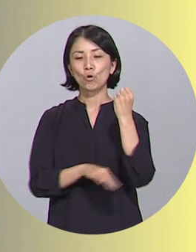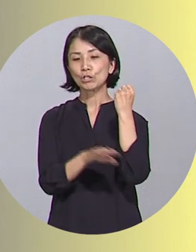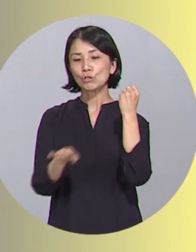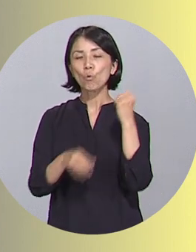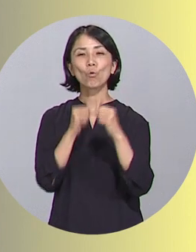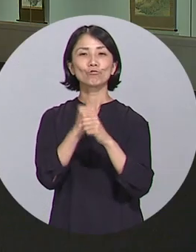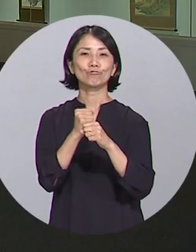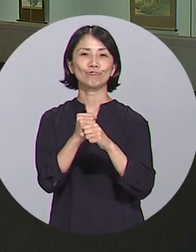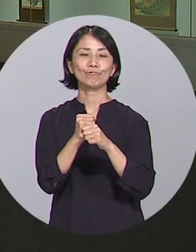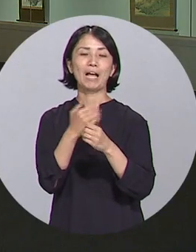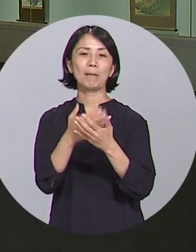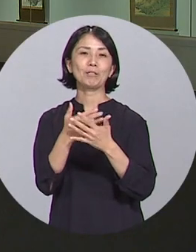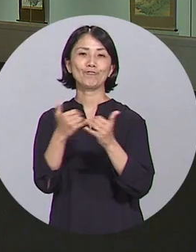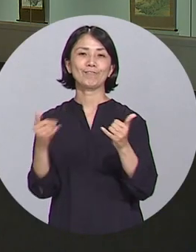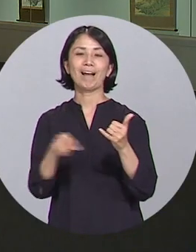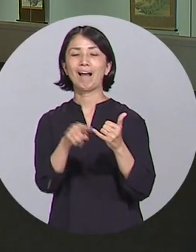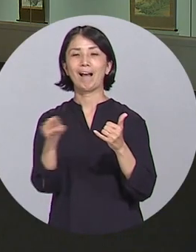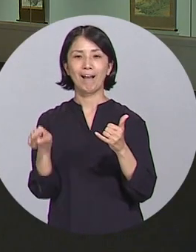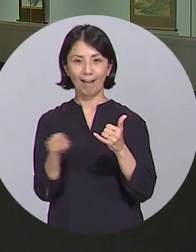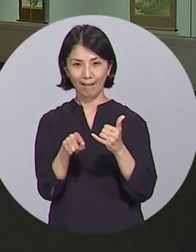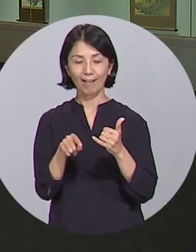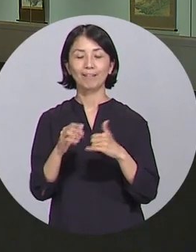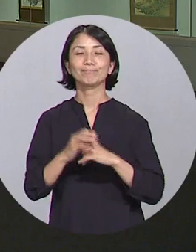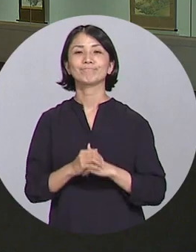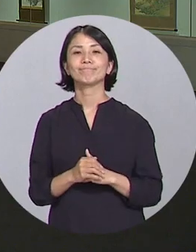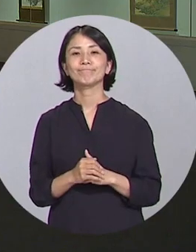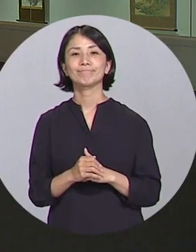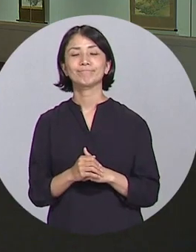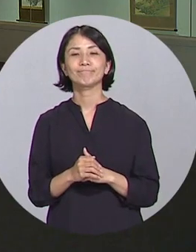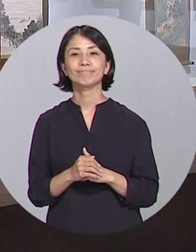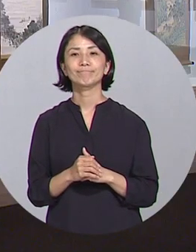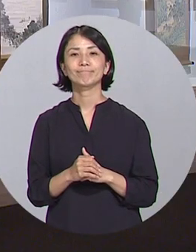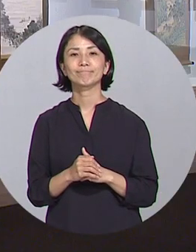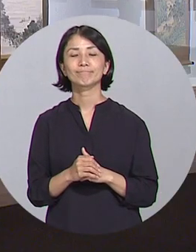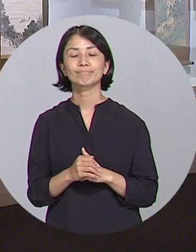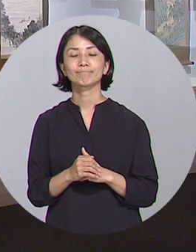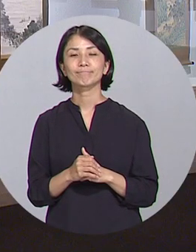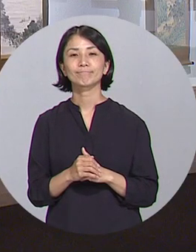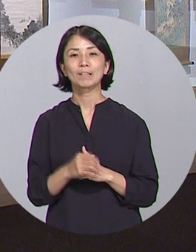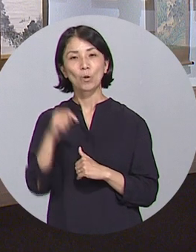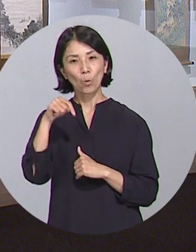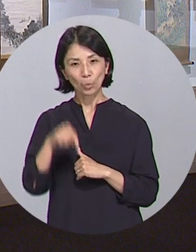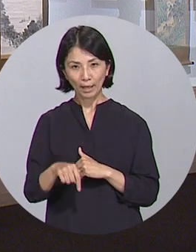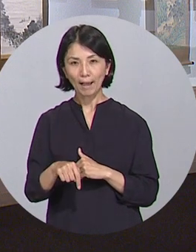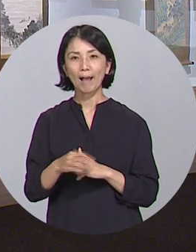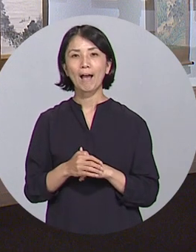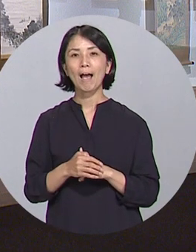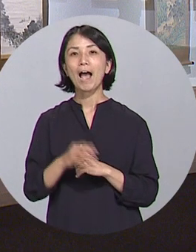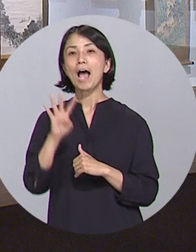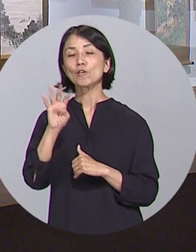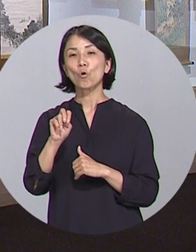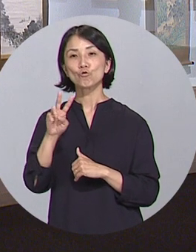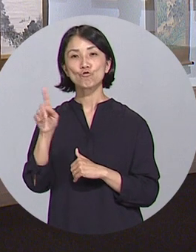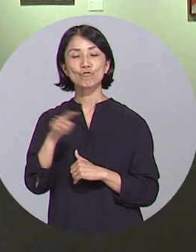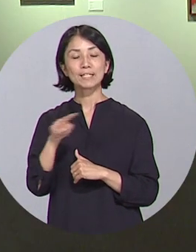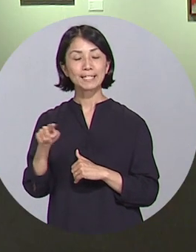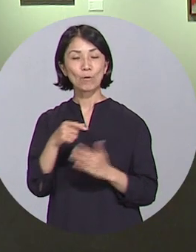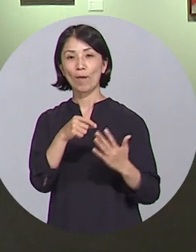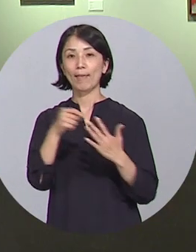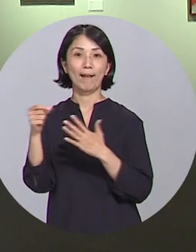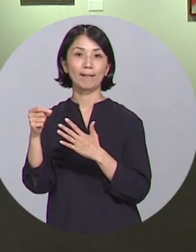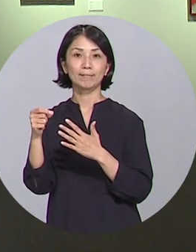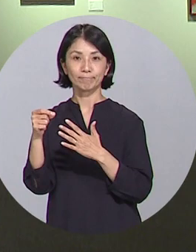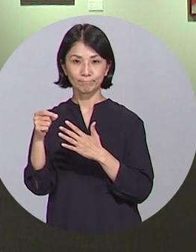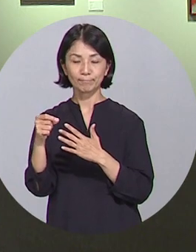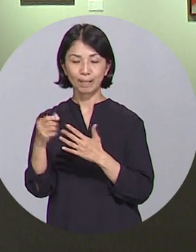美術家たち。そんな埼玉の美術史を語る上で欠かせない美術家たちの中から、今回は42名の美術家の作品